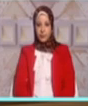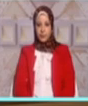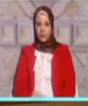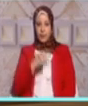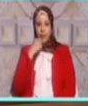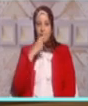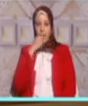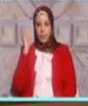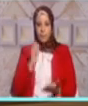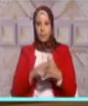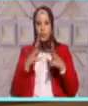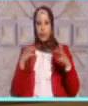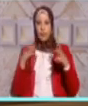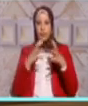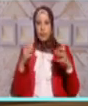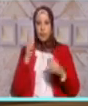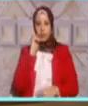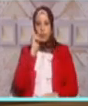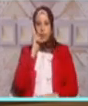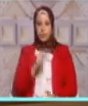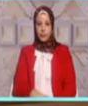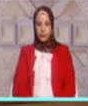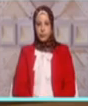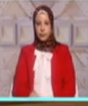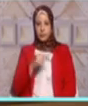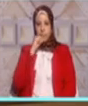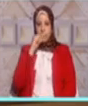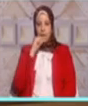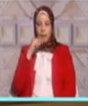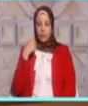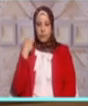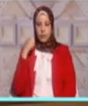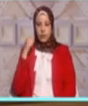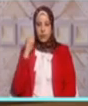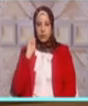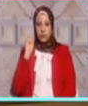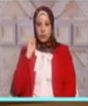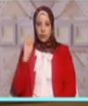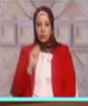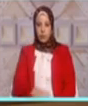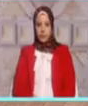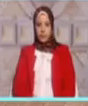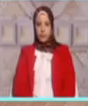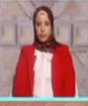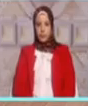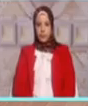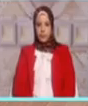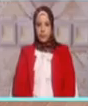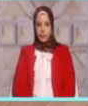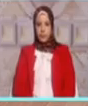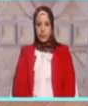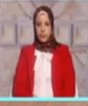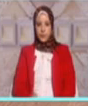نتكلم الحقيقة عن تفاصيل الخبر وعن كلمة السيد رئيس الوزراء. الحقيقة رئيس الوزراء وجه